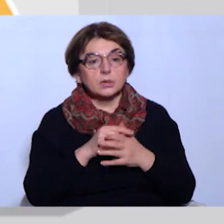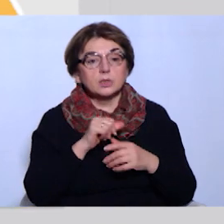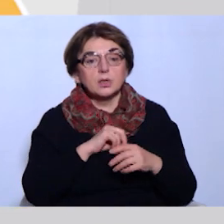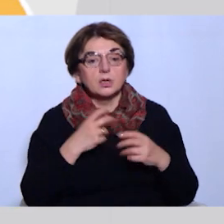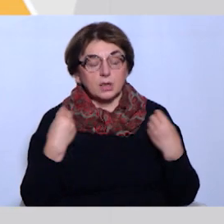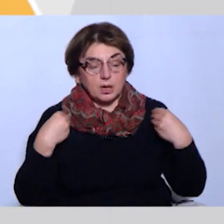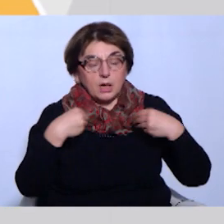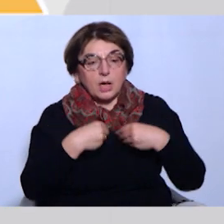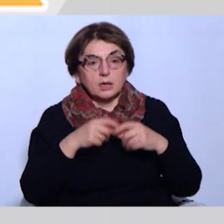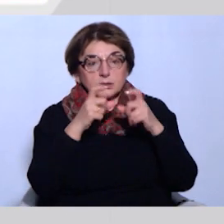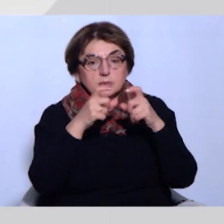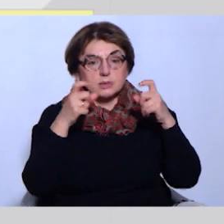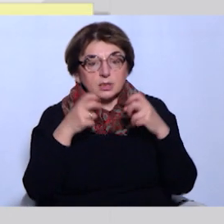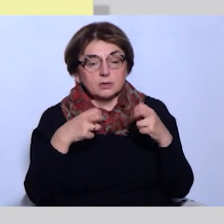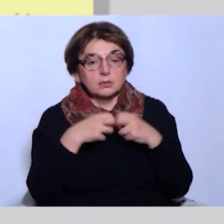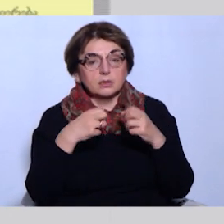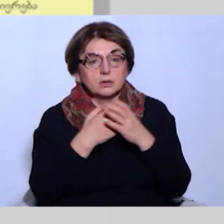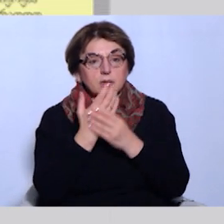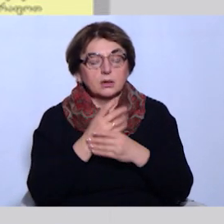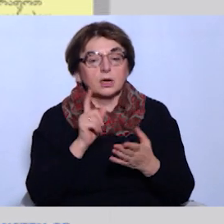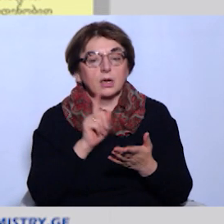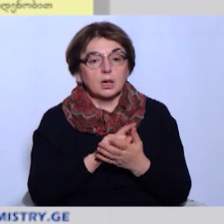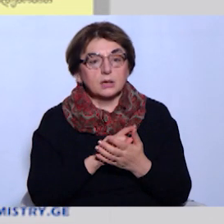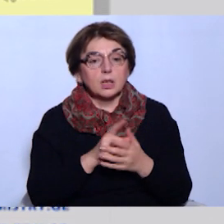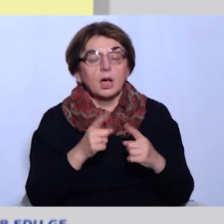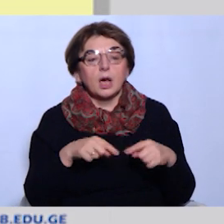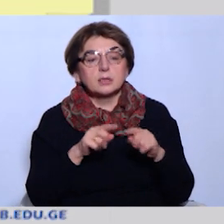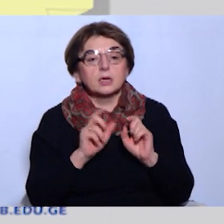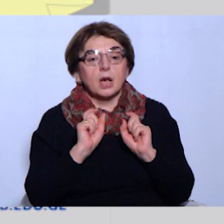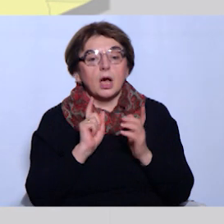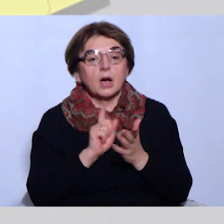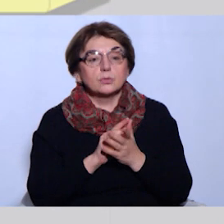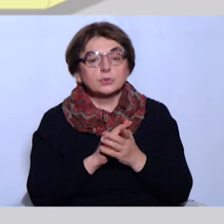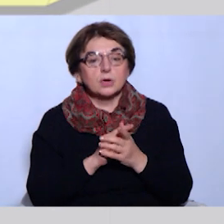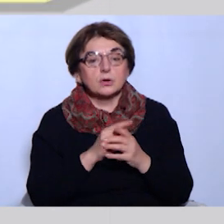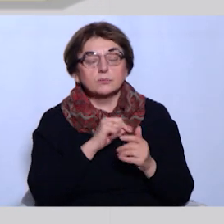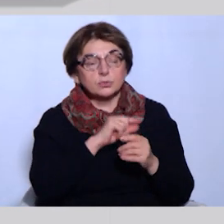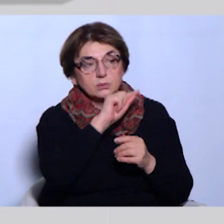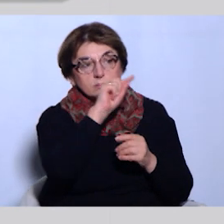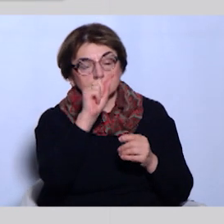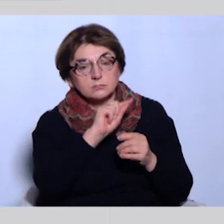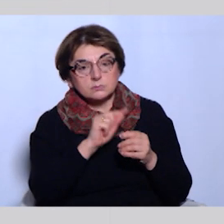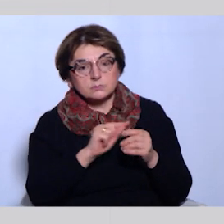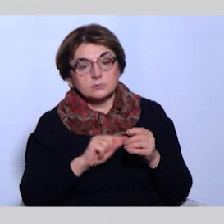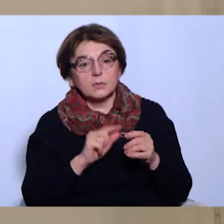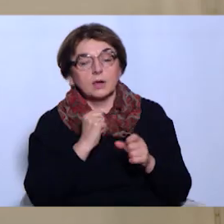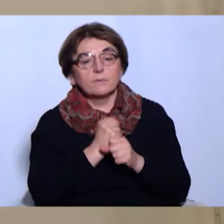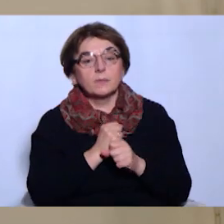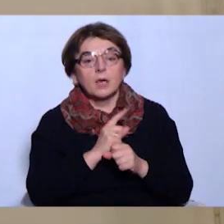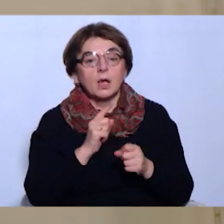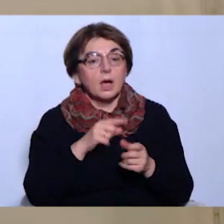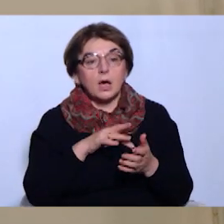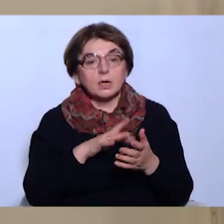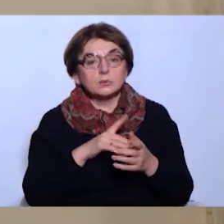აუცილებელია ლაბორატორიული ხალათი, სათვალის, ხელთათმანის გაკეთება, ასევე აუცილებლად უნდა მიყვეთ ინსტრუქციას და კიდევ ერთი